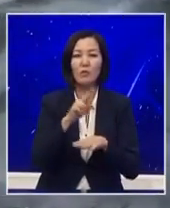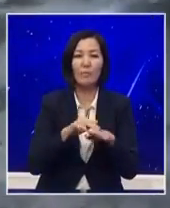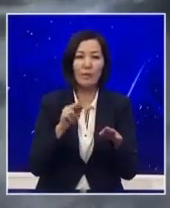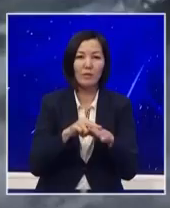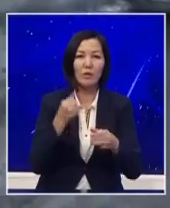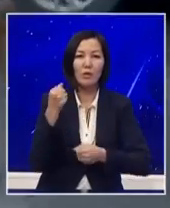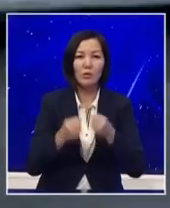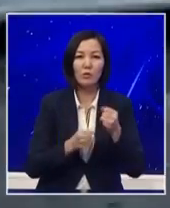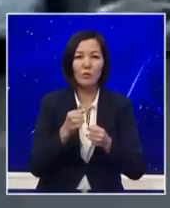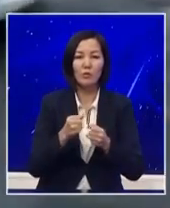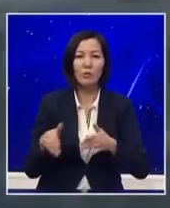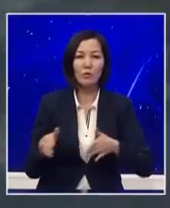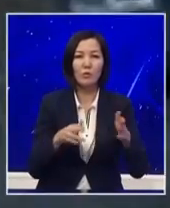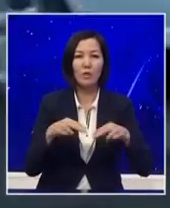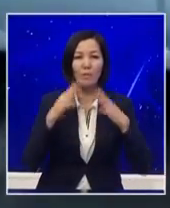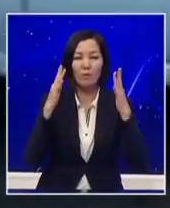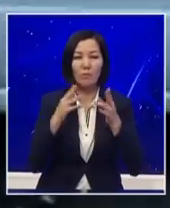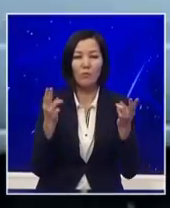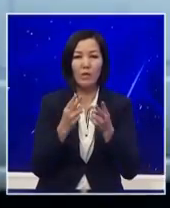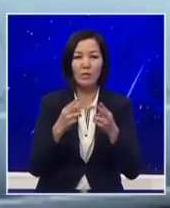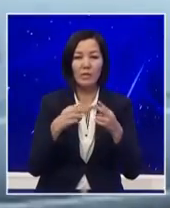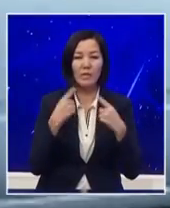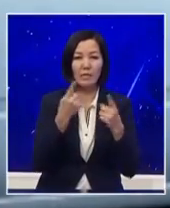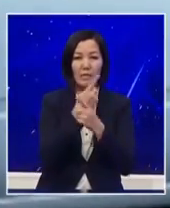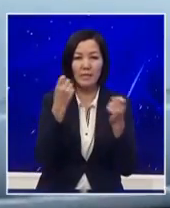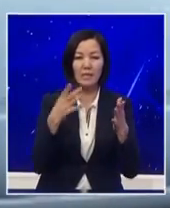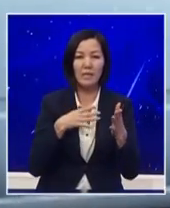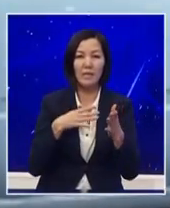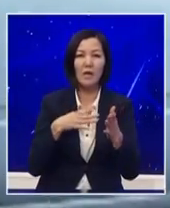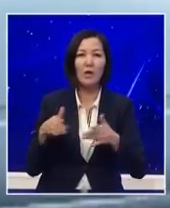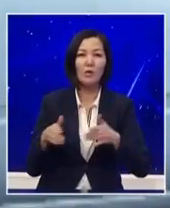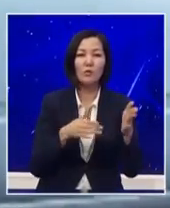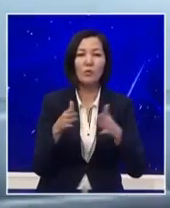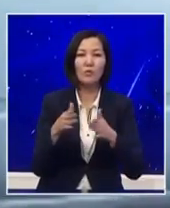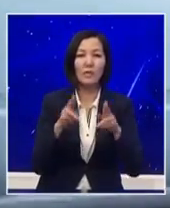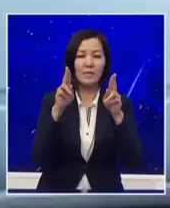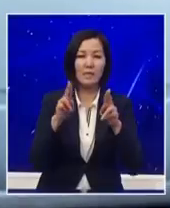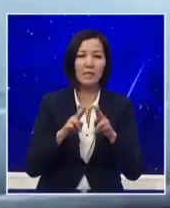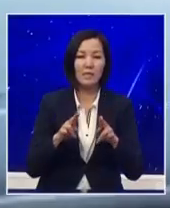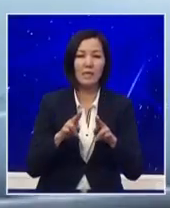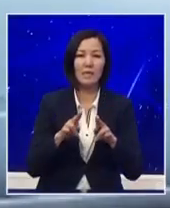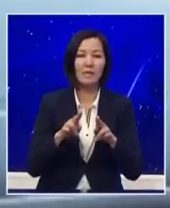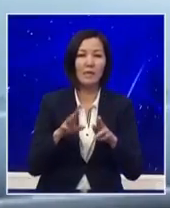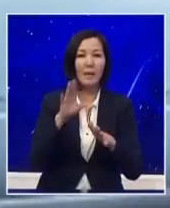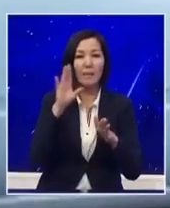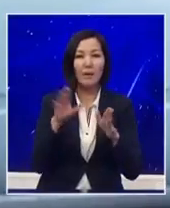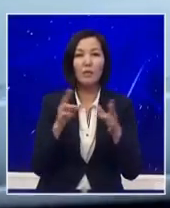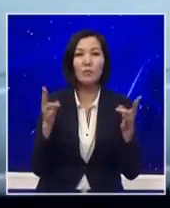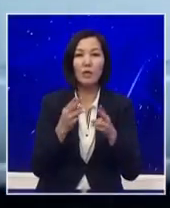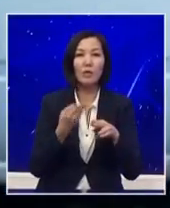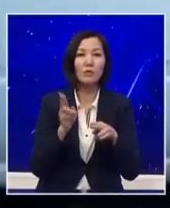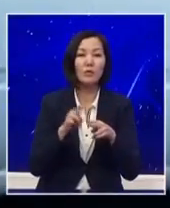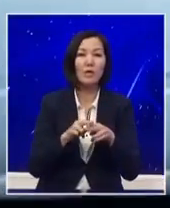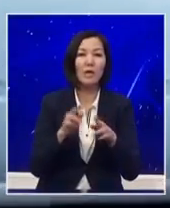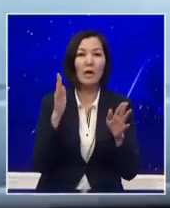Ал жетісулық полицейлер жүргізушілерге жолда абай болуға жеттігін ескертіп, жол қозғалысы ережелерін сақтауға шақырды. Сондай-ақ